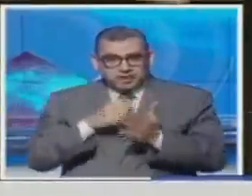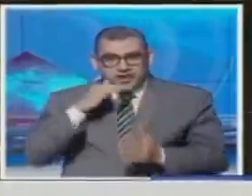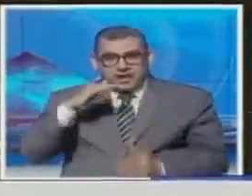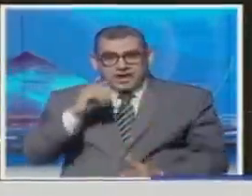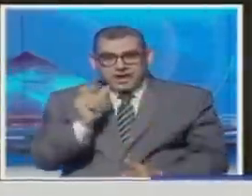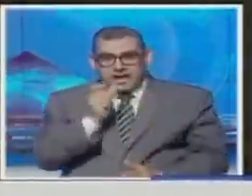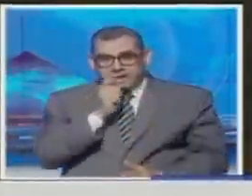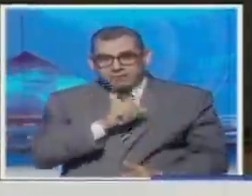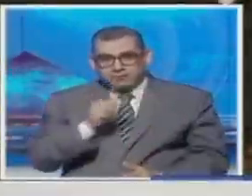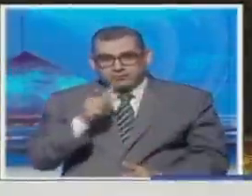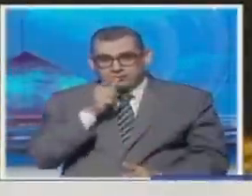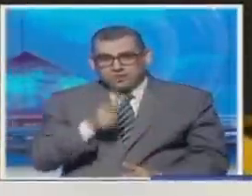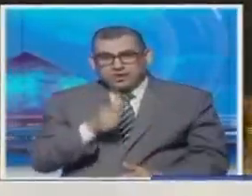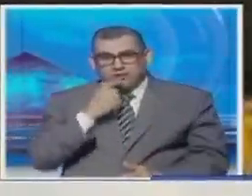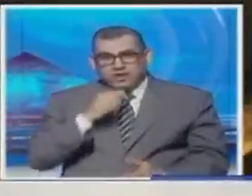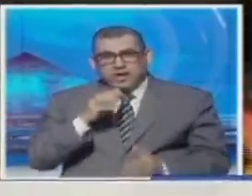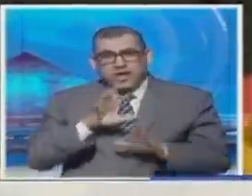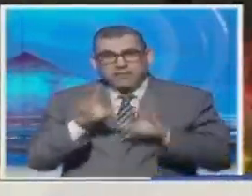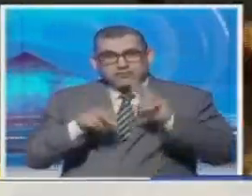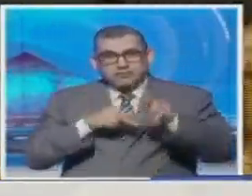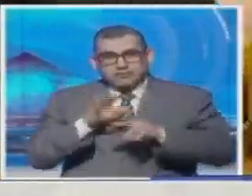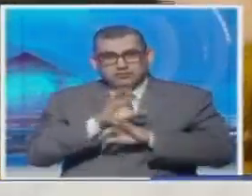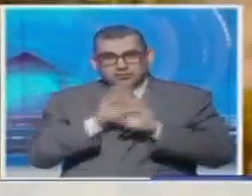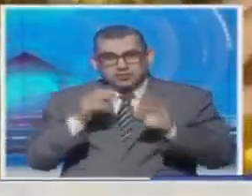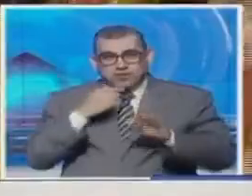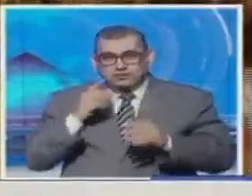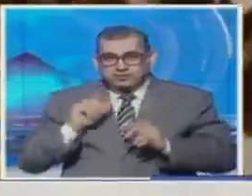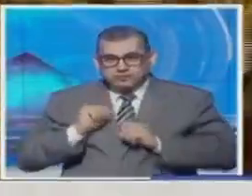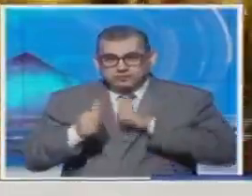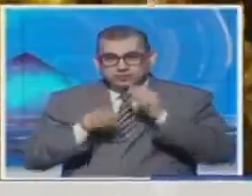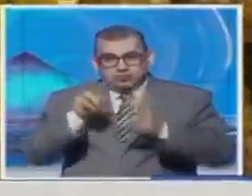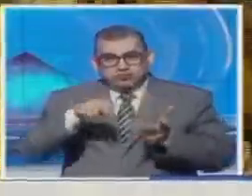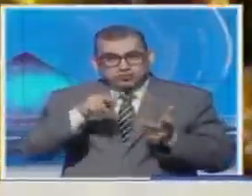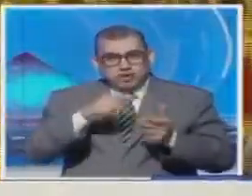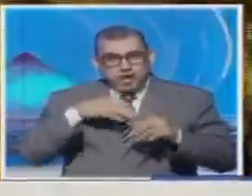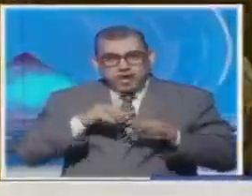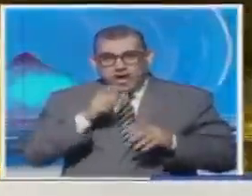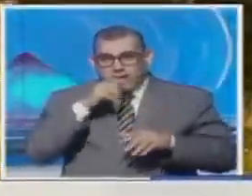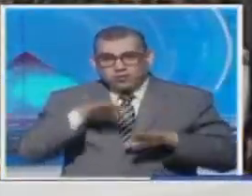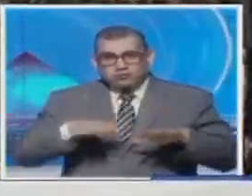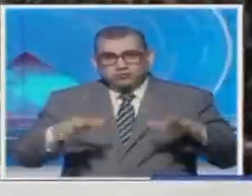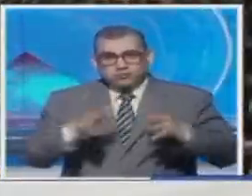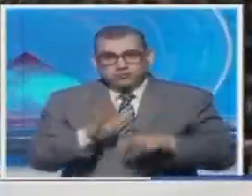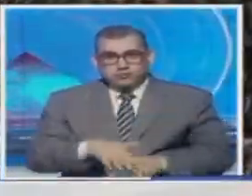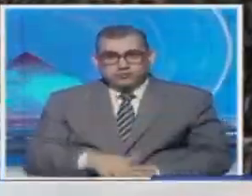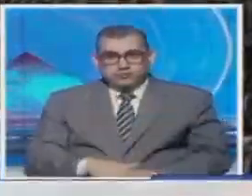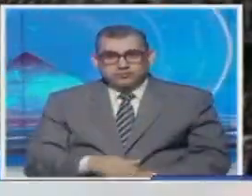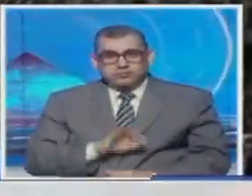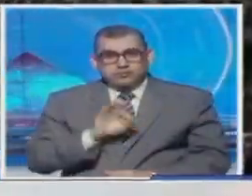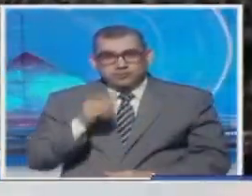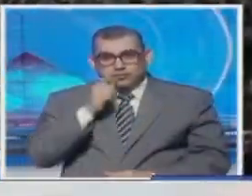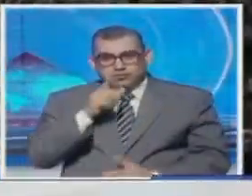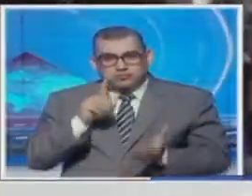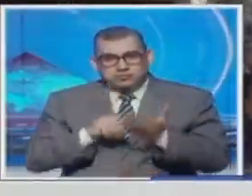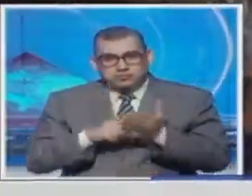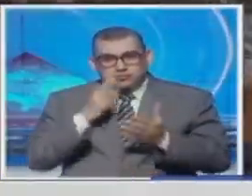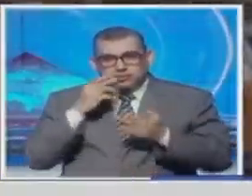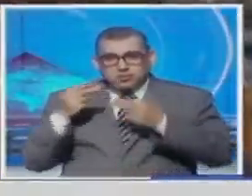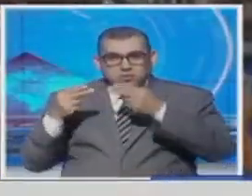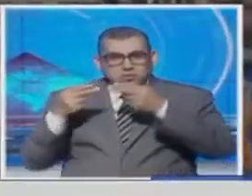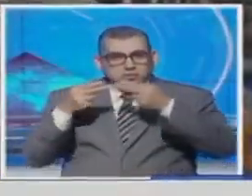الخليلي واصفا الخان والمترددين عليه كالآتي: فكأنها ثكنات